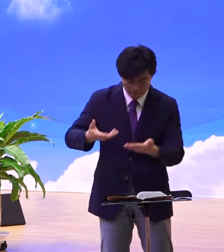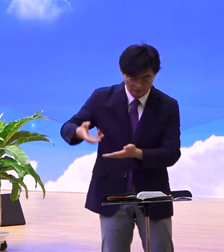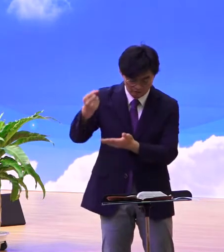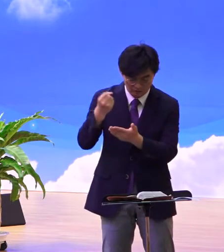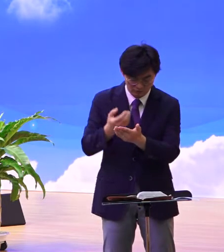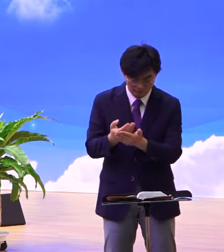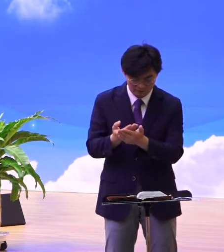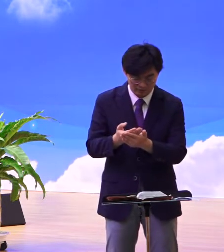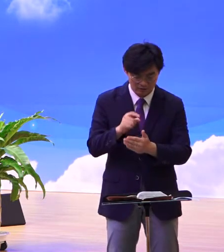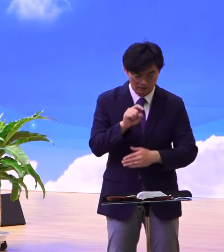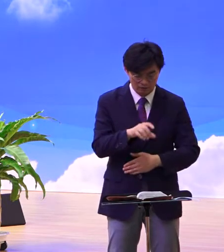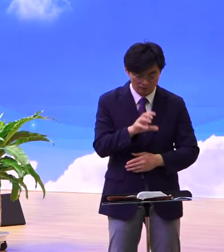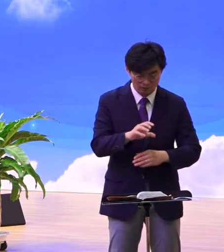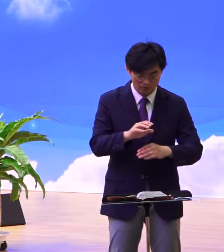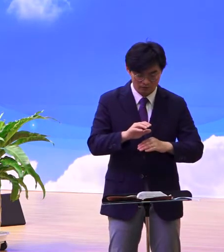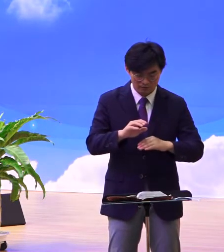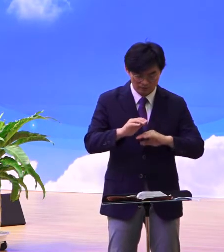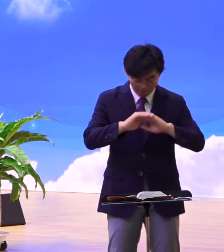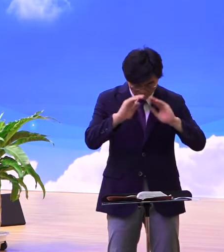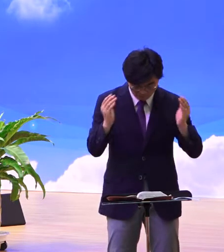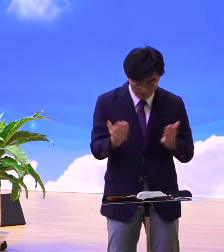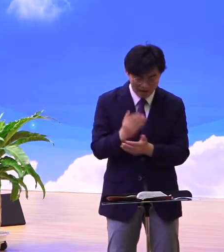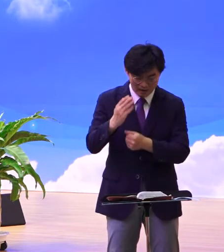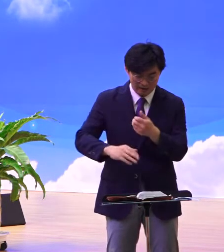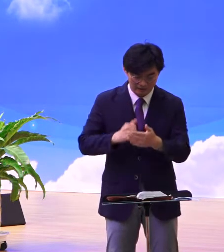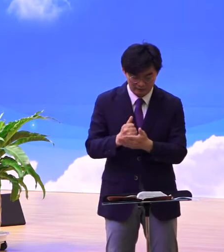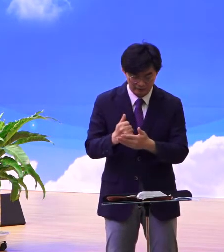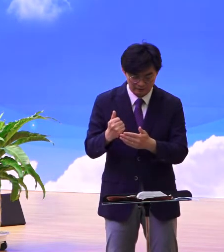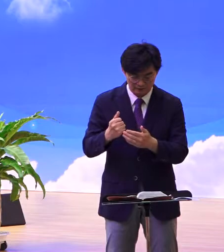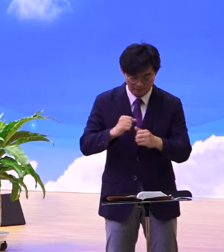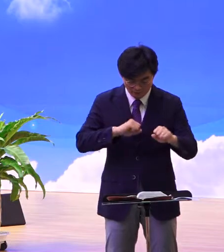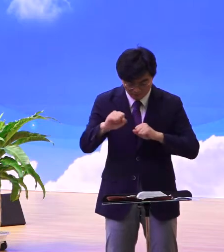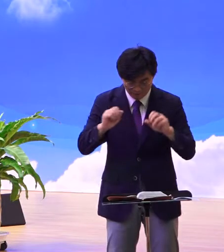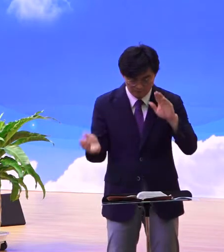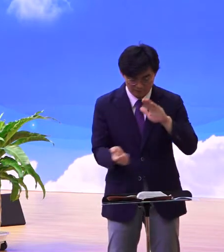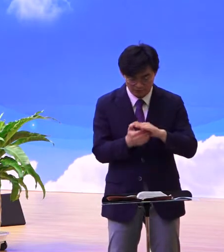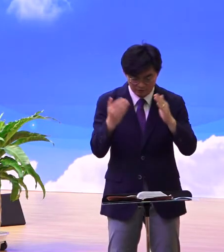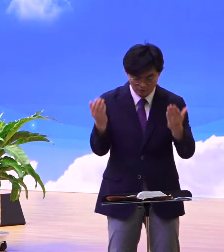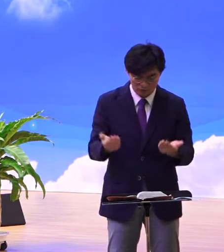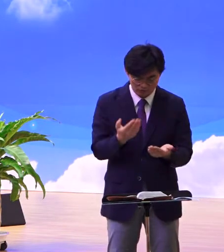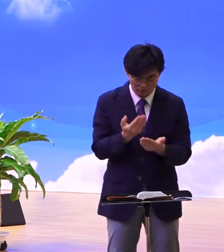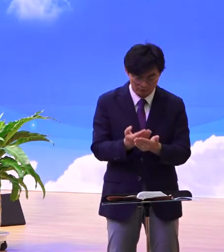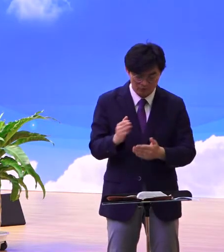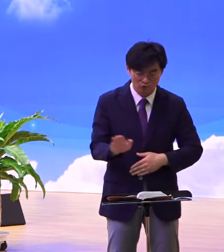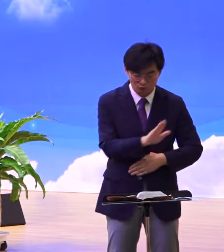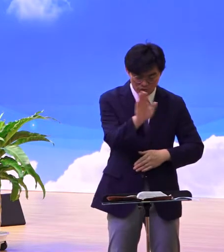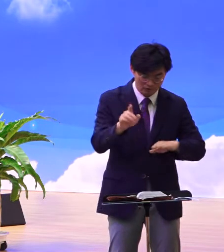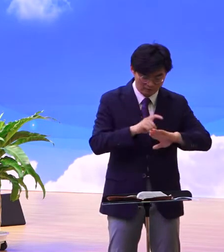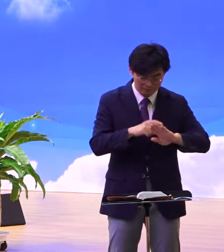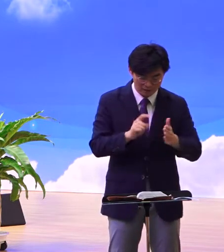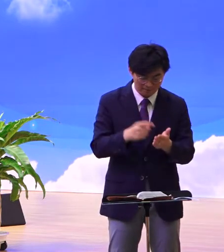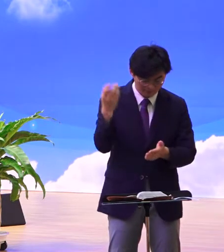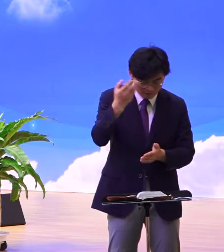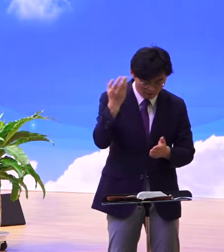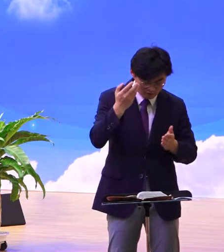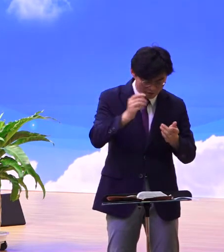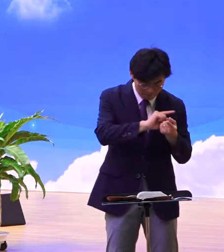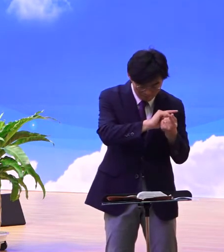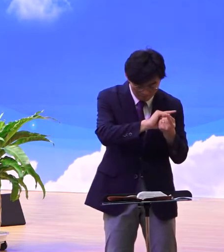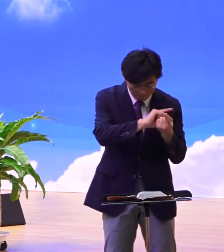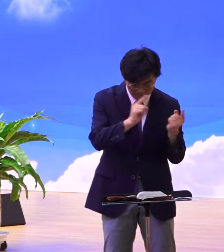역사를 이루시고 우리의 심령과 우리의 가정을 주님께서 변화시켜 주시옵소서. 주님의